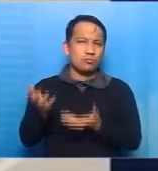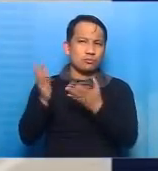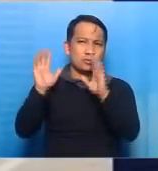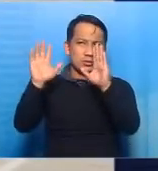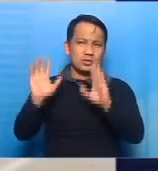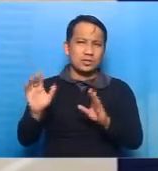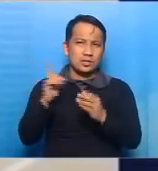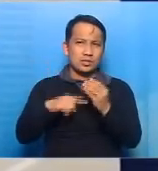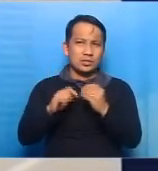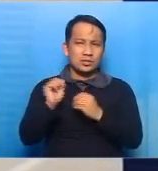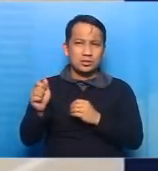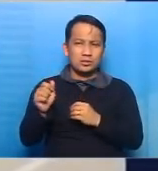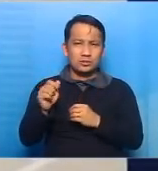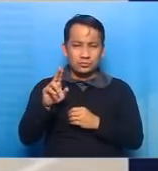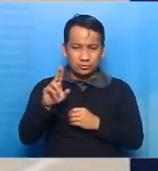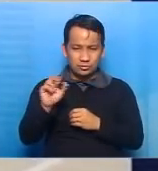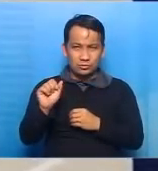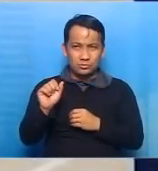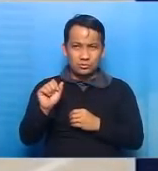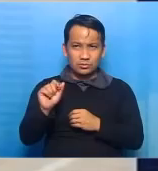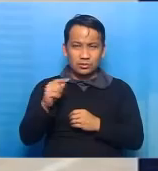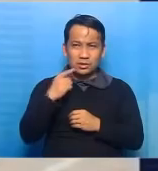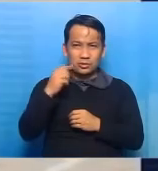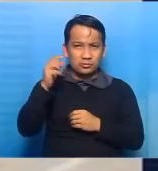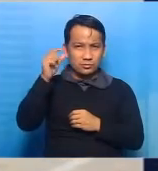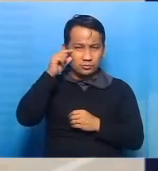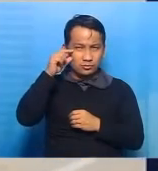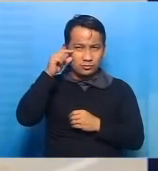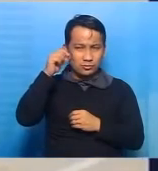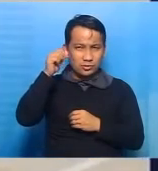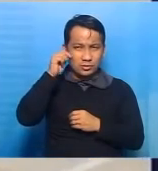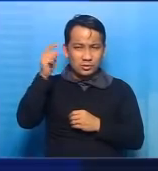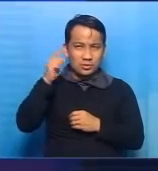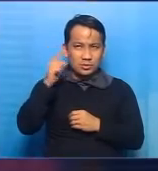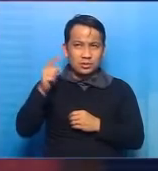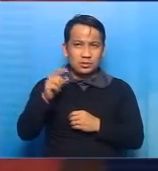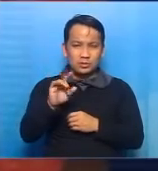si Jordan ayon kay Utah coach Quinn Snyder. May